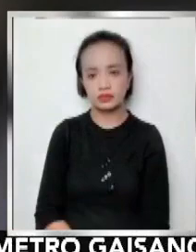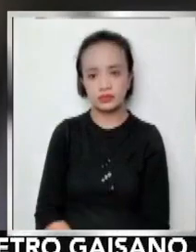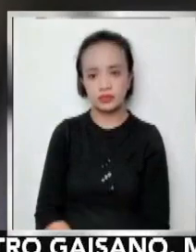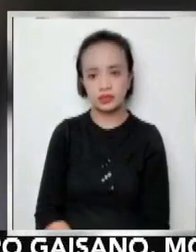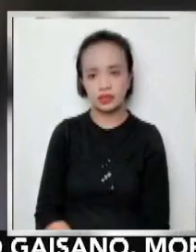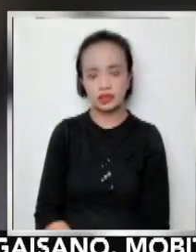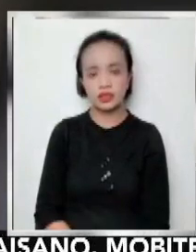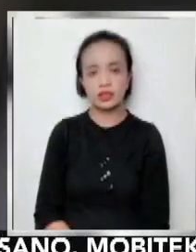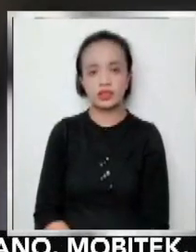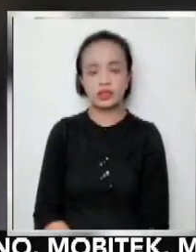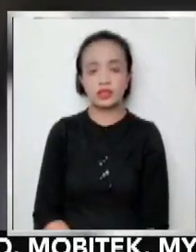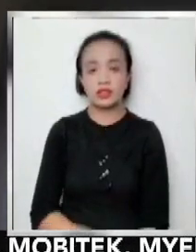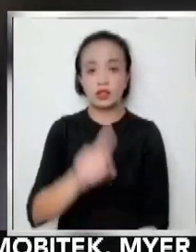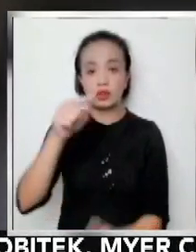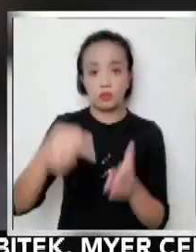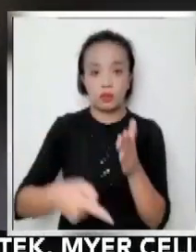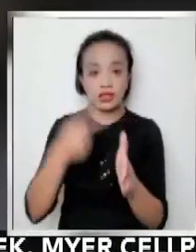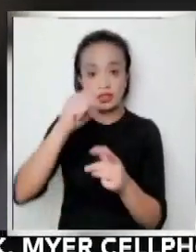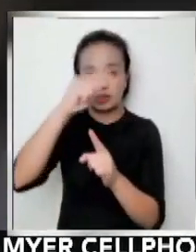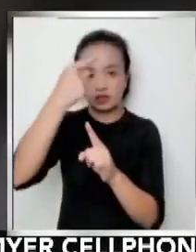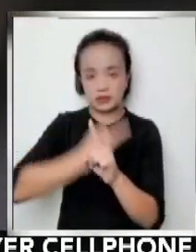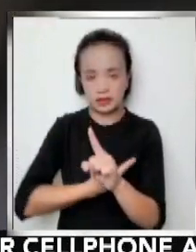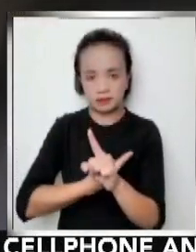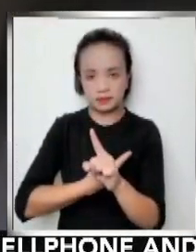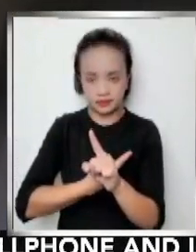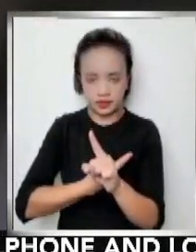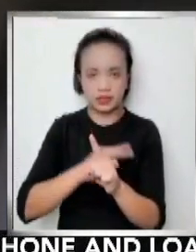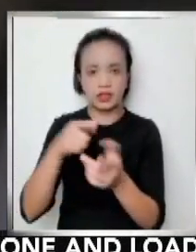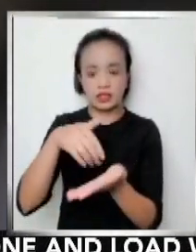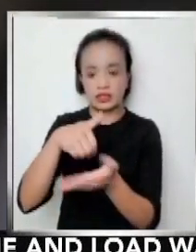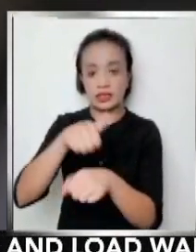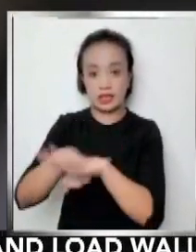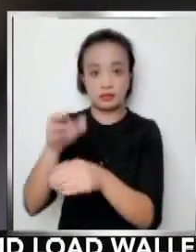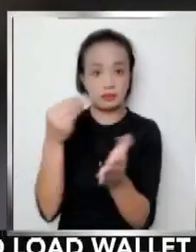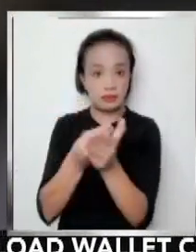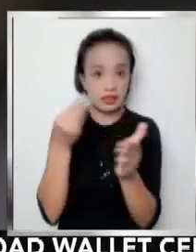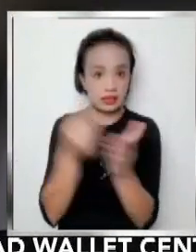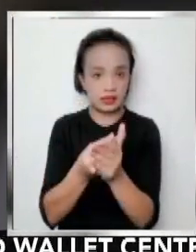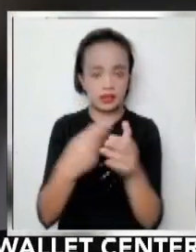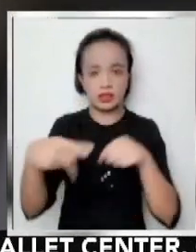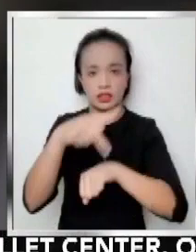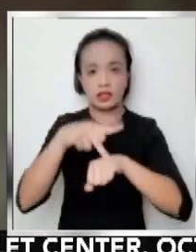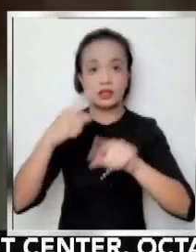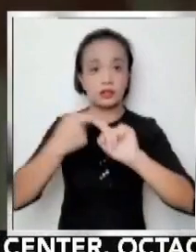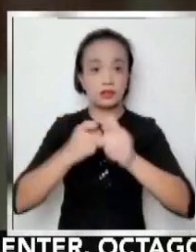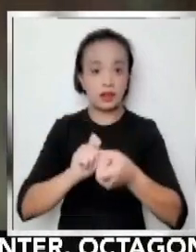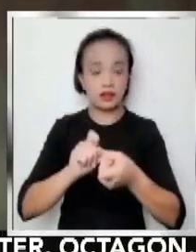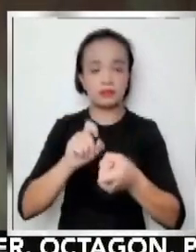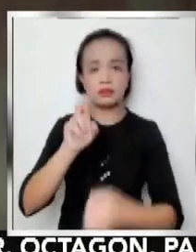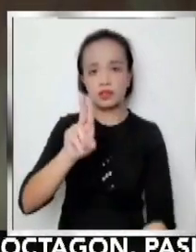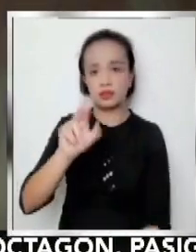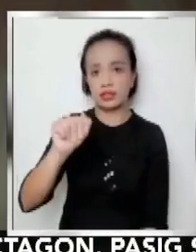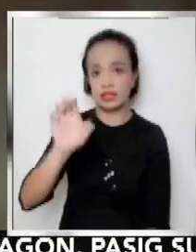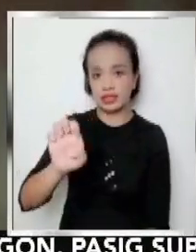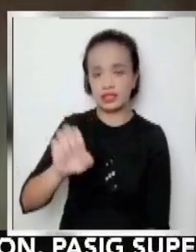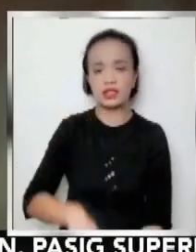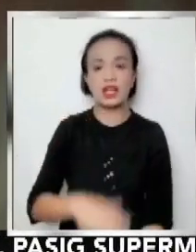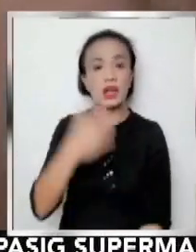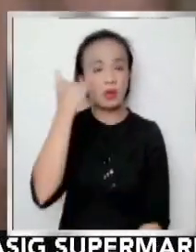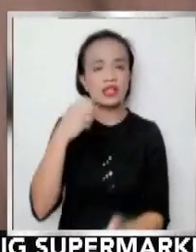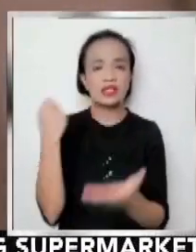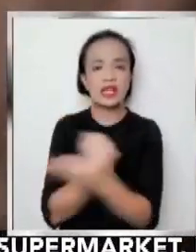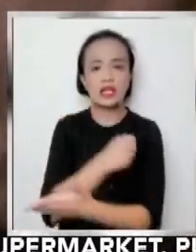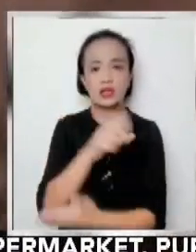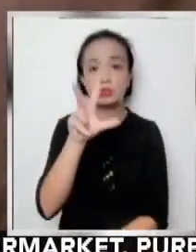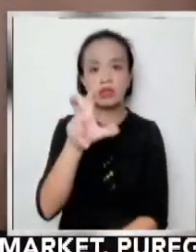Minsan sa isang buwan lang kung magpadala ng pera si Ada sa mga kaanak sa Pilipinas mula United Arab Emirates. Sayang din kasi ang 300 pesos